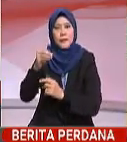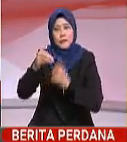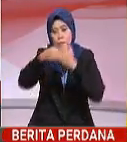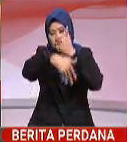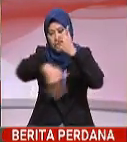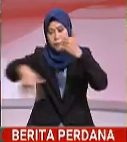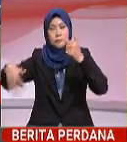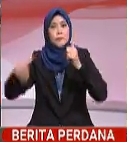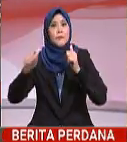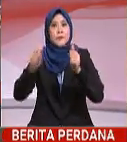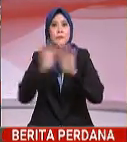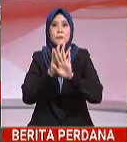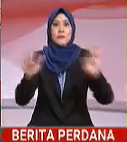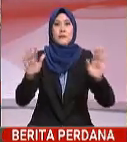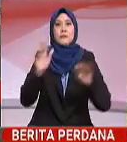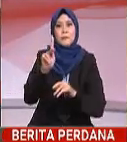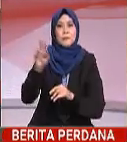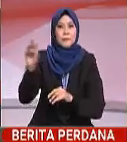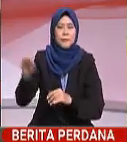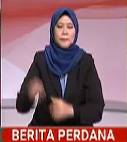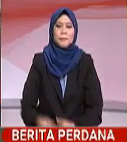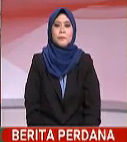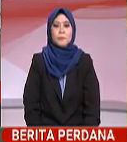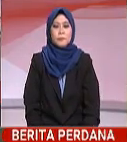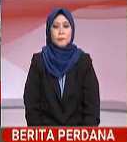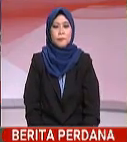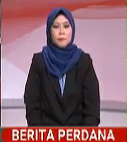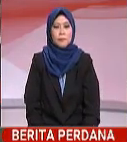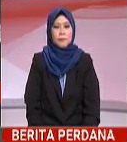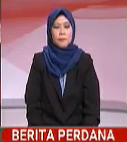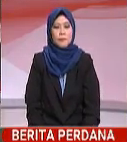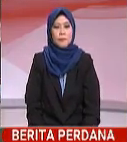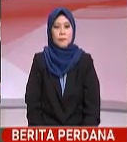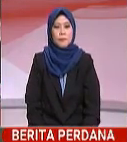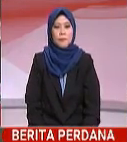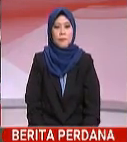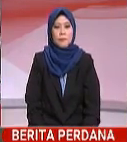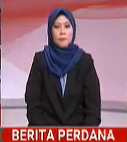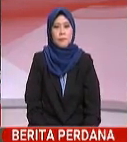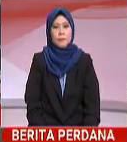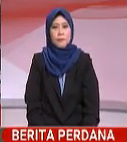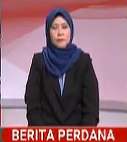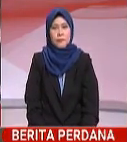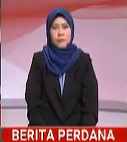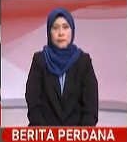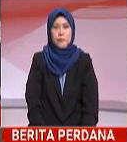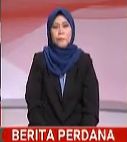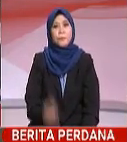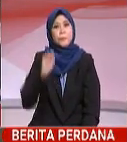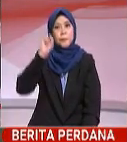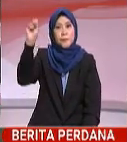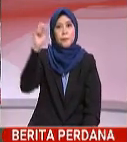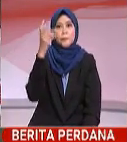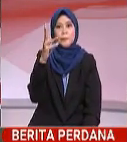anggota Barisan Hadapan KKM. Di Sabah,